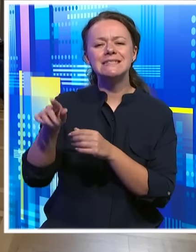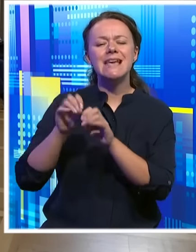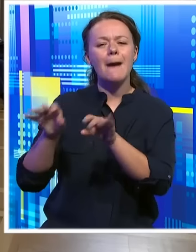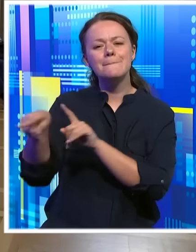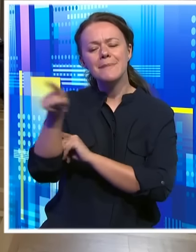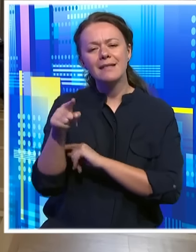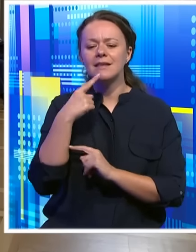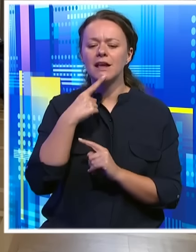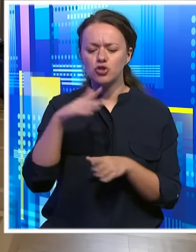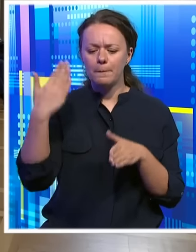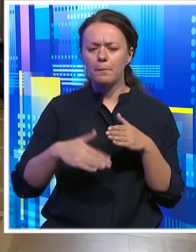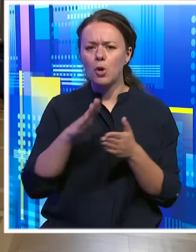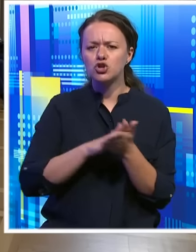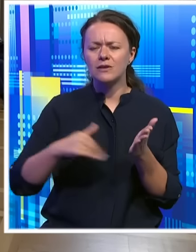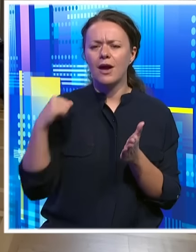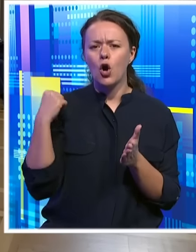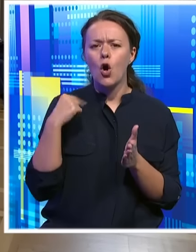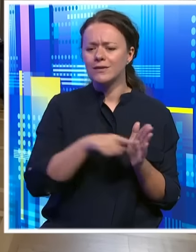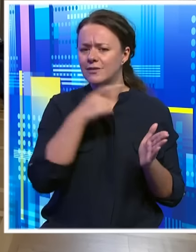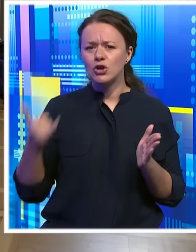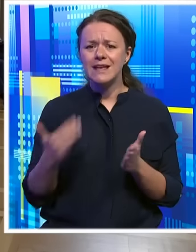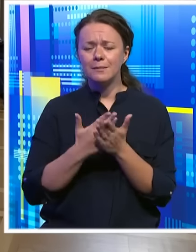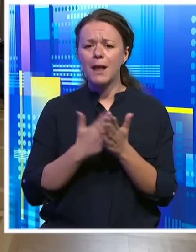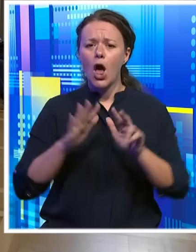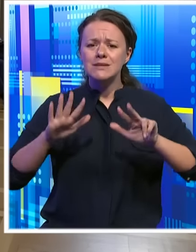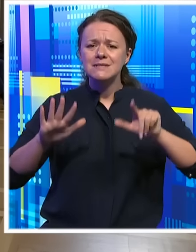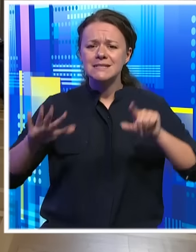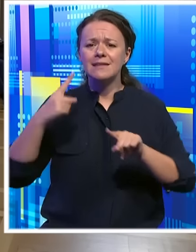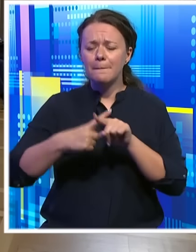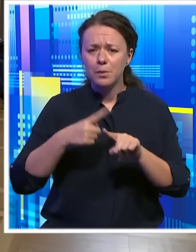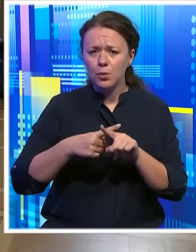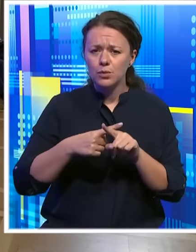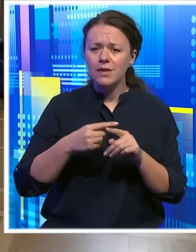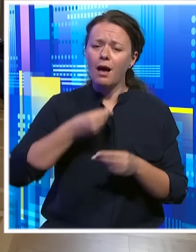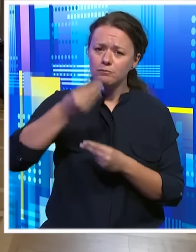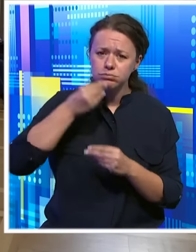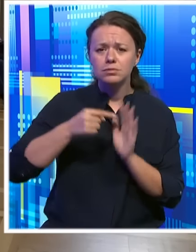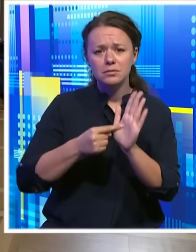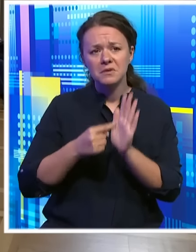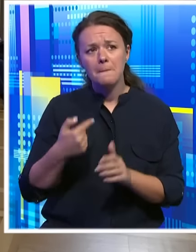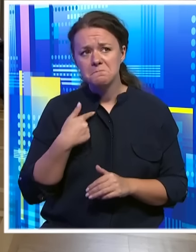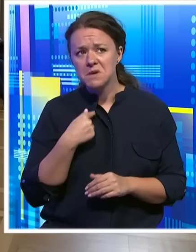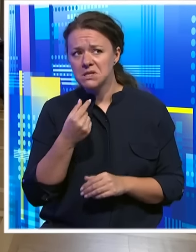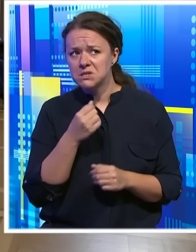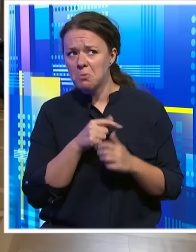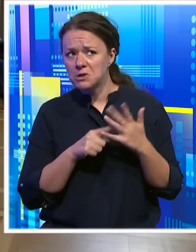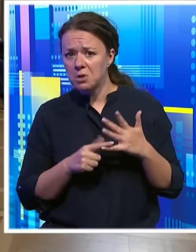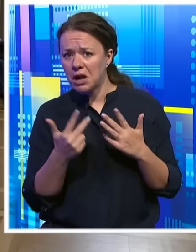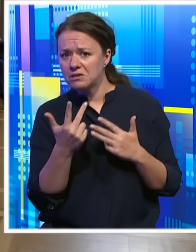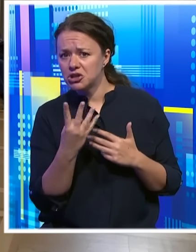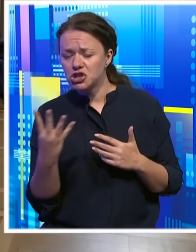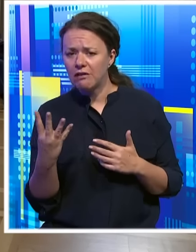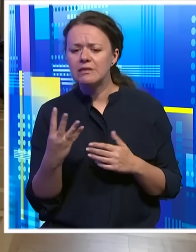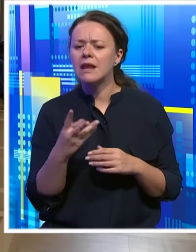se obratili nama 87 puta. Mi smo izbrojali negde oko 3-4, pa kako komentarišete i takav